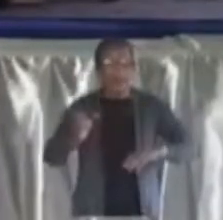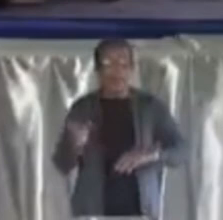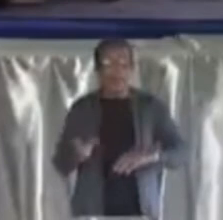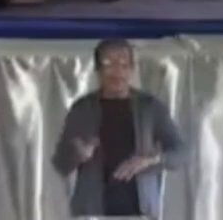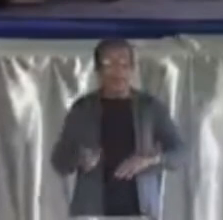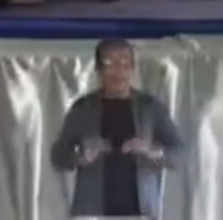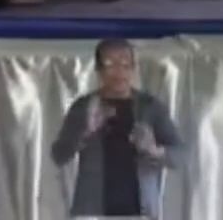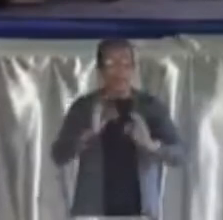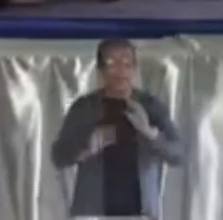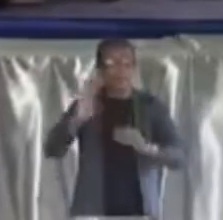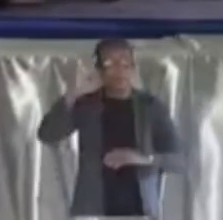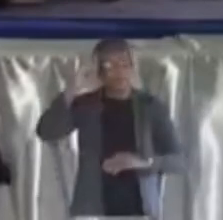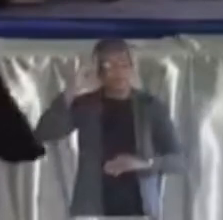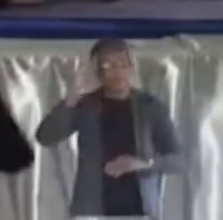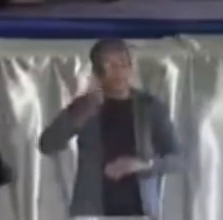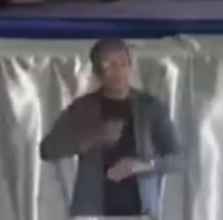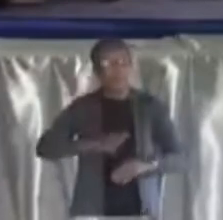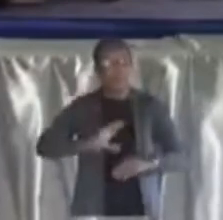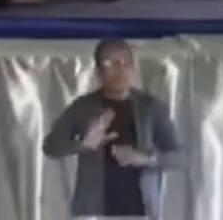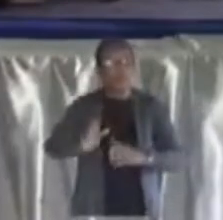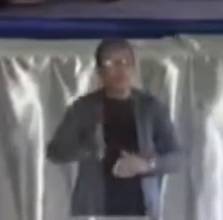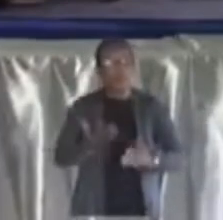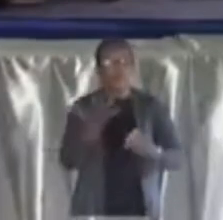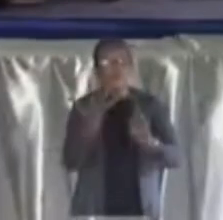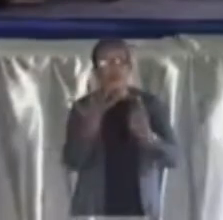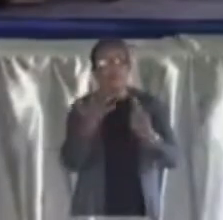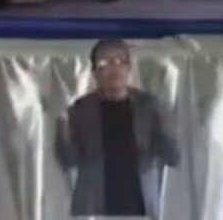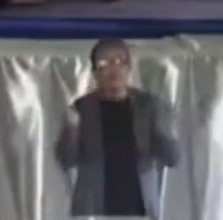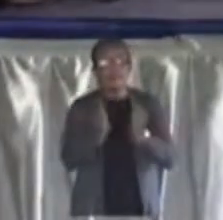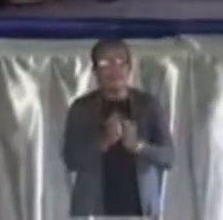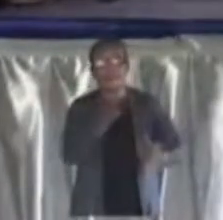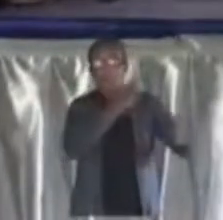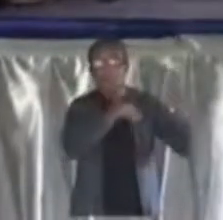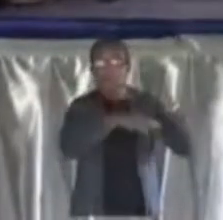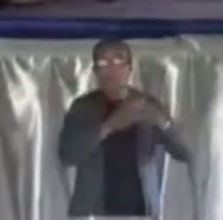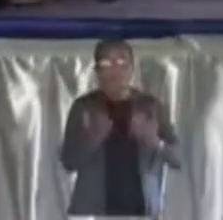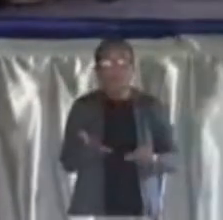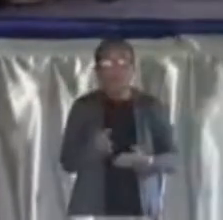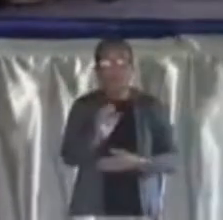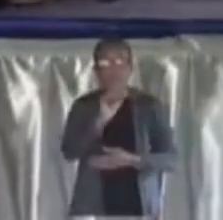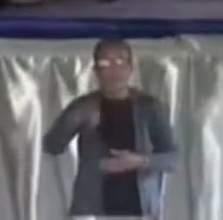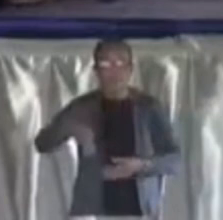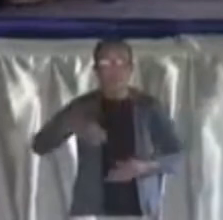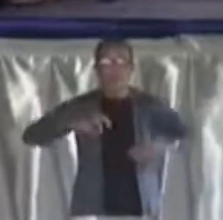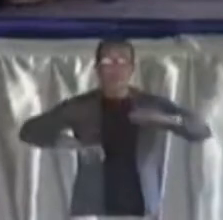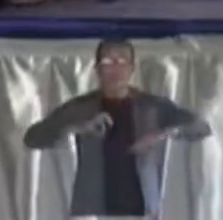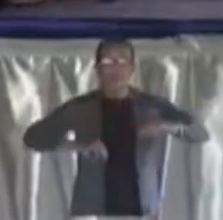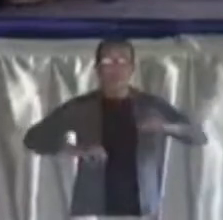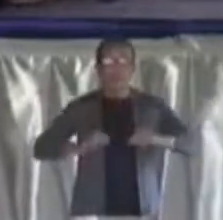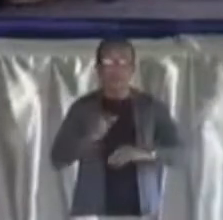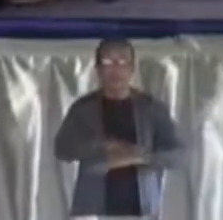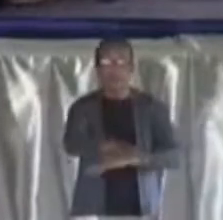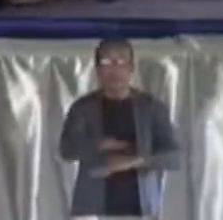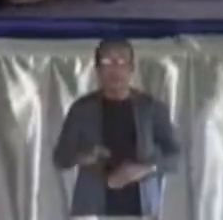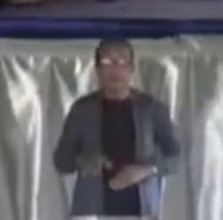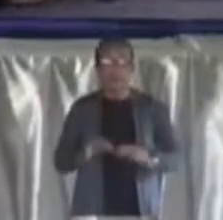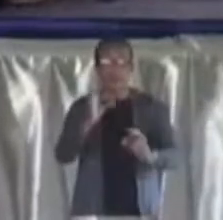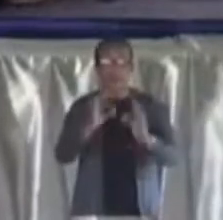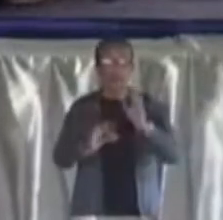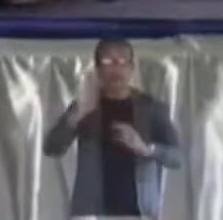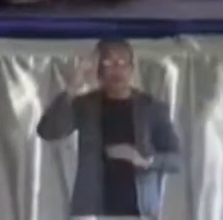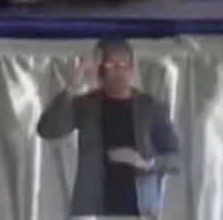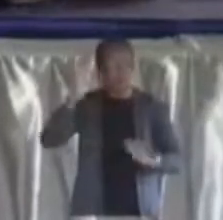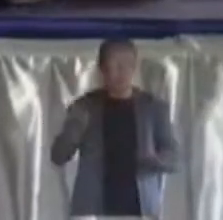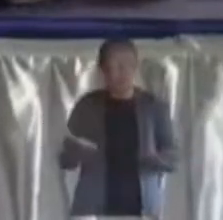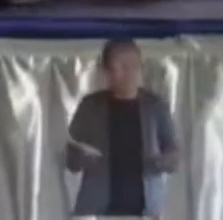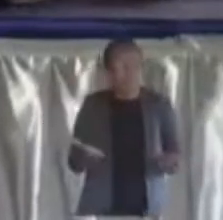dat hij uitgeleend is, zoveel jaren geleden, 15 jaar geleden, aan het ministerie van Justitie en Politie. Dus hij moet nog steeds politieman